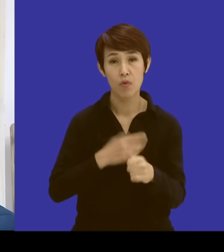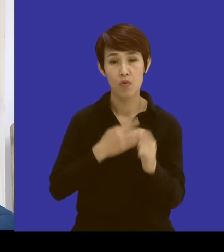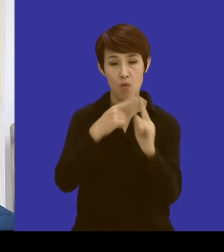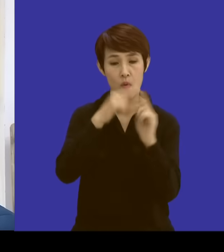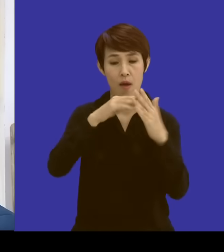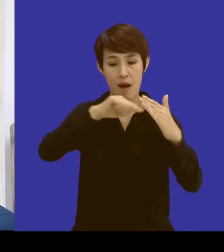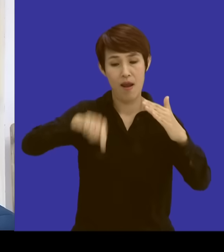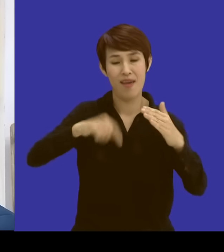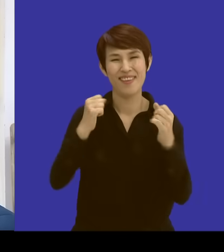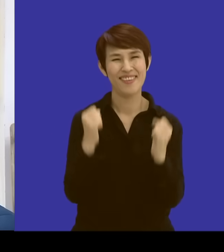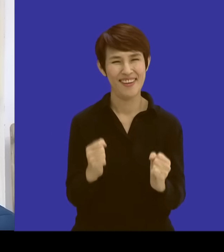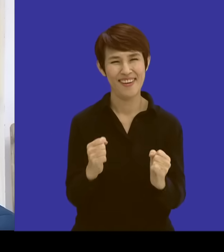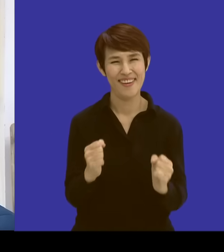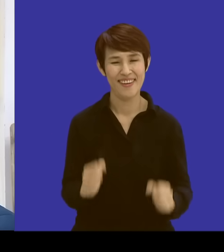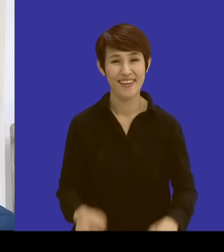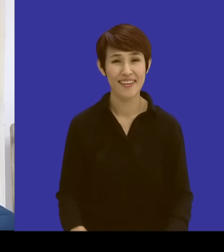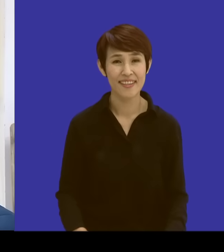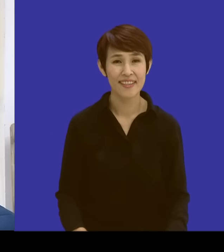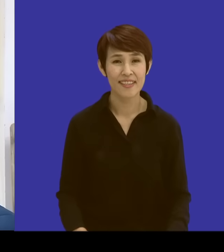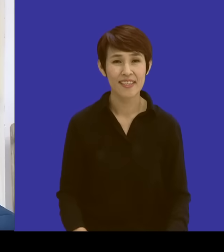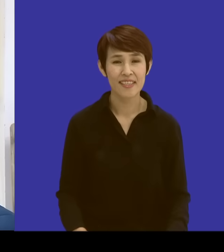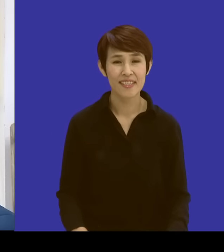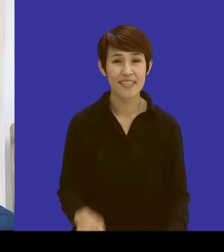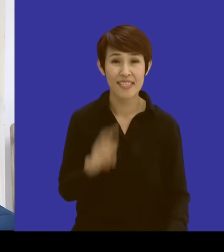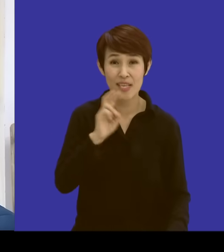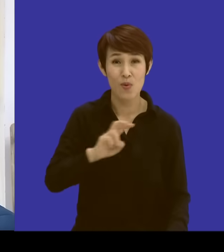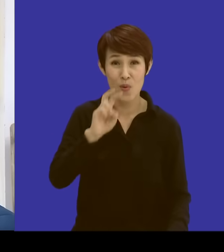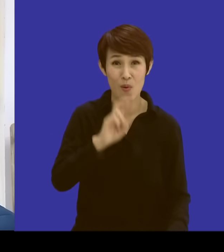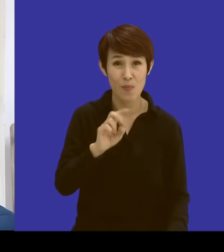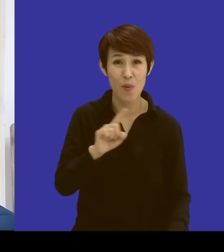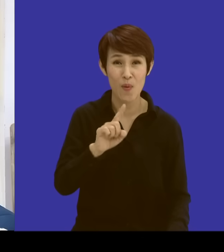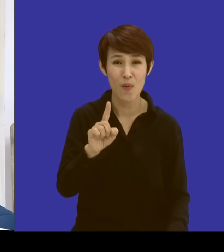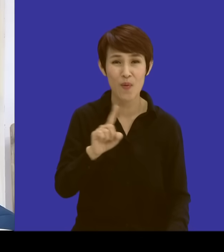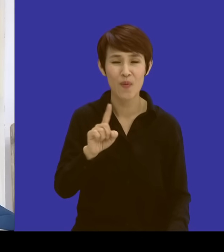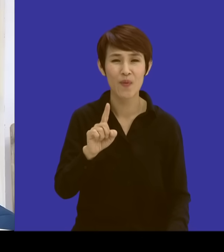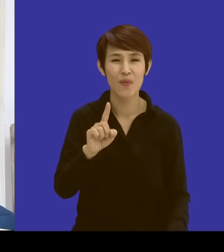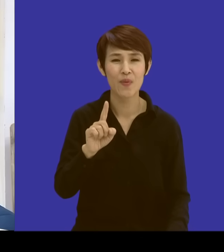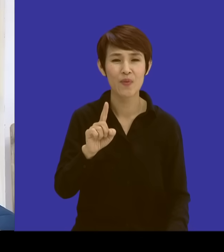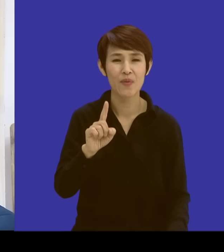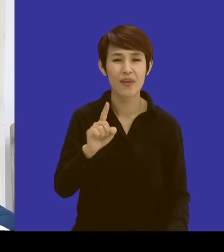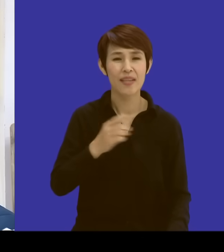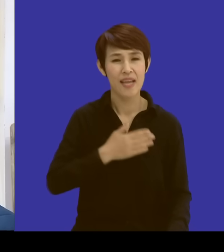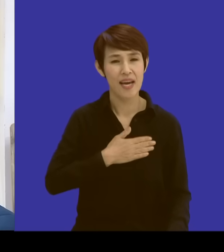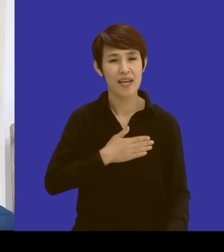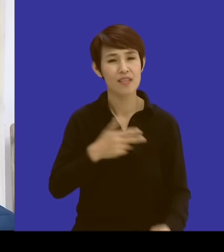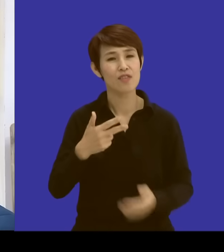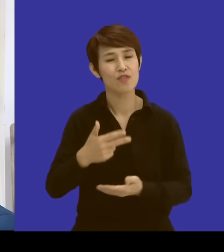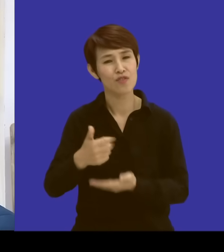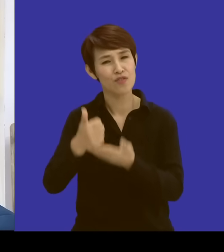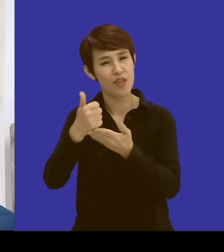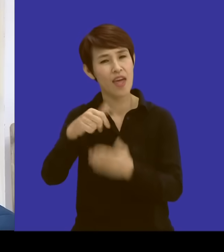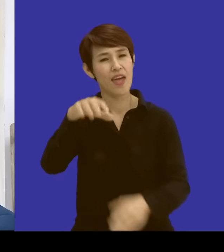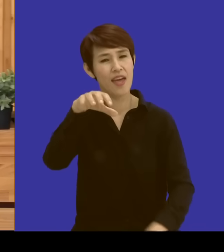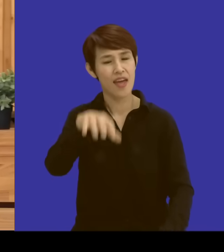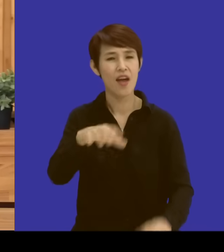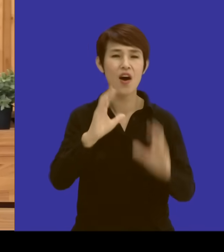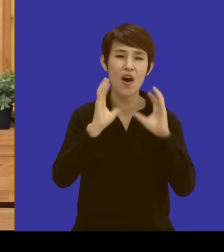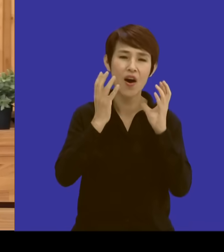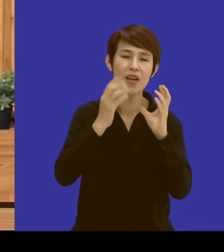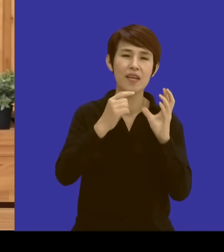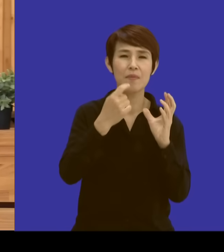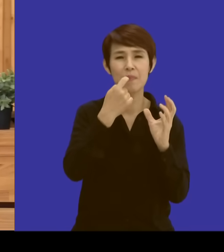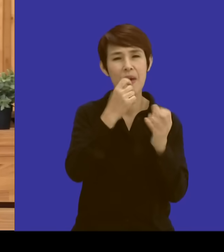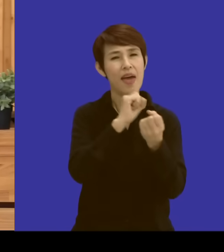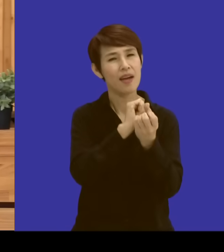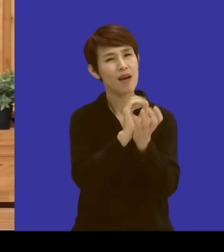있다. 저희 어렸을 때 네. 그 부르던 찬송 어린이 찬송 있잖아요. 네. 나는 주의 화원에 네, 네,